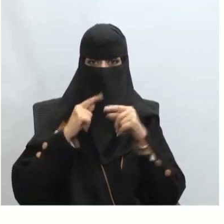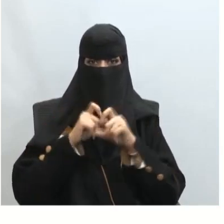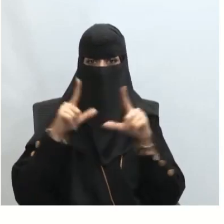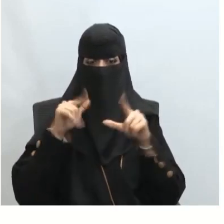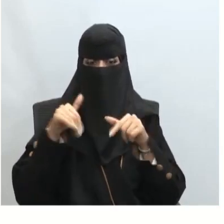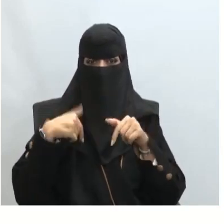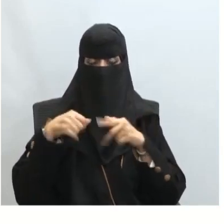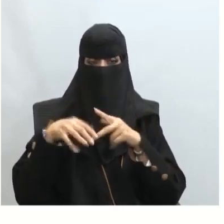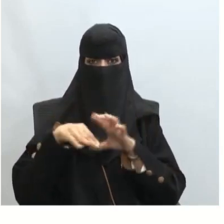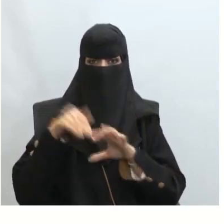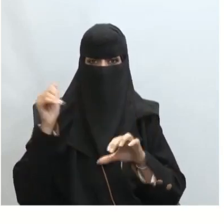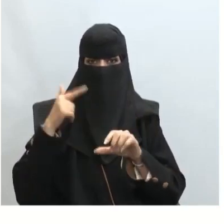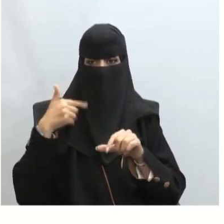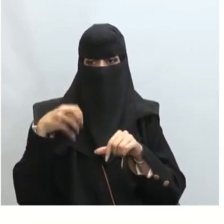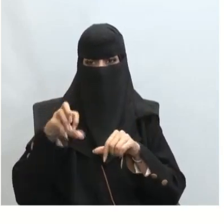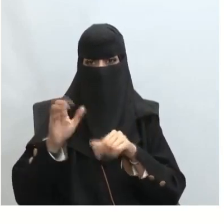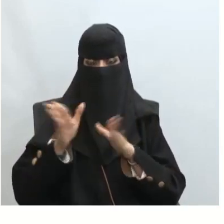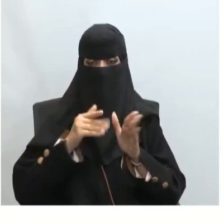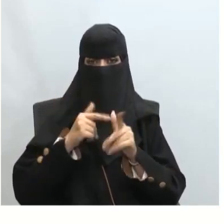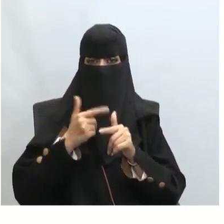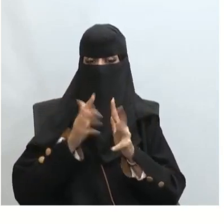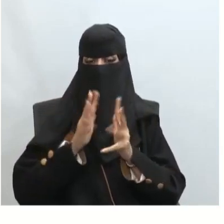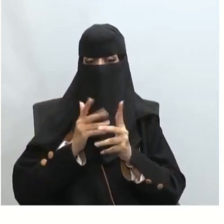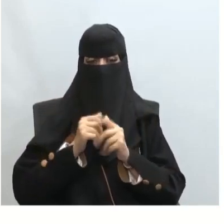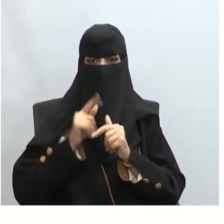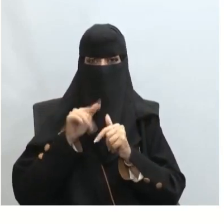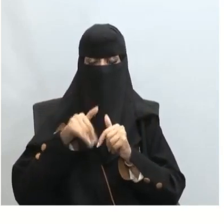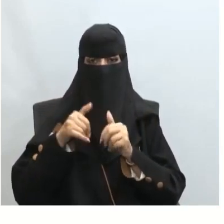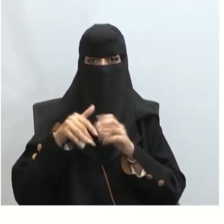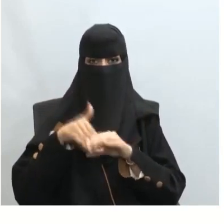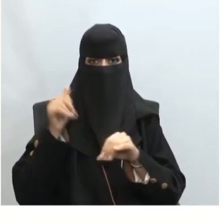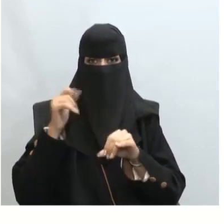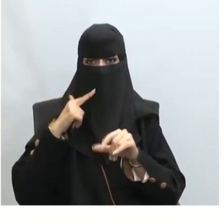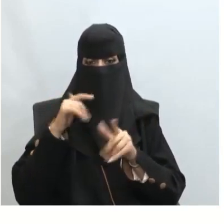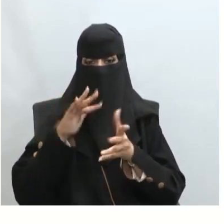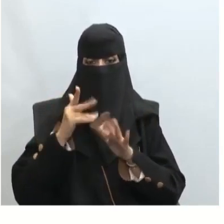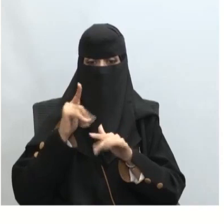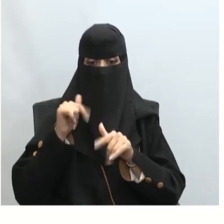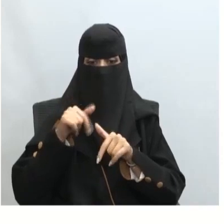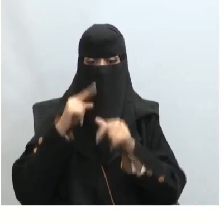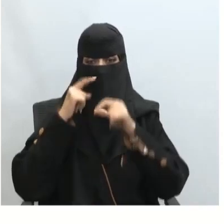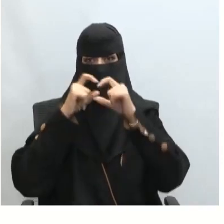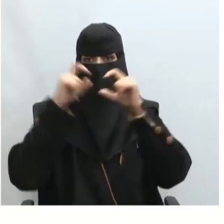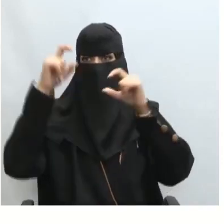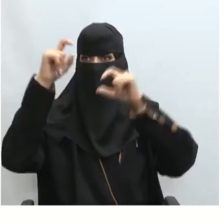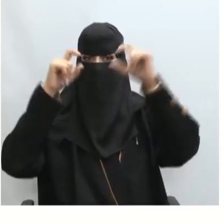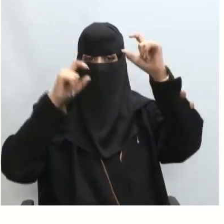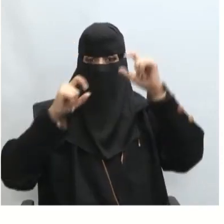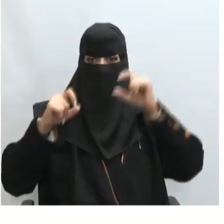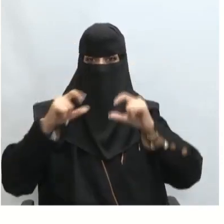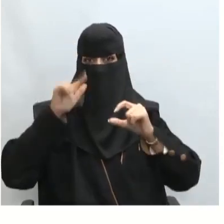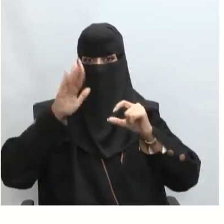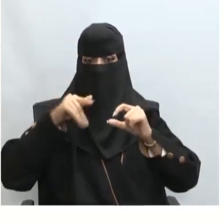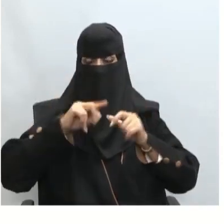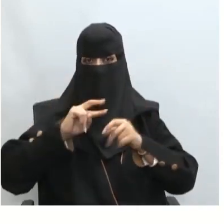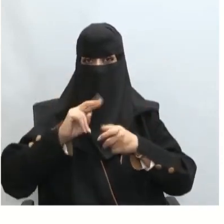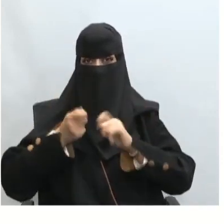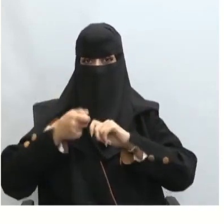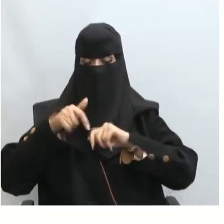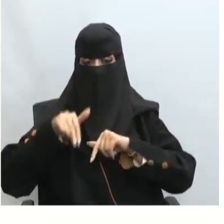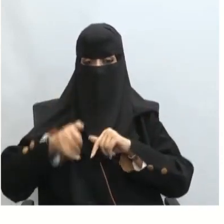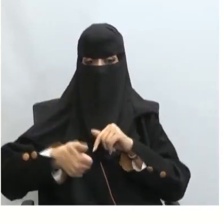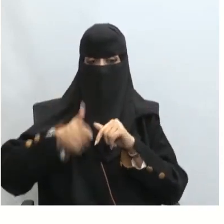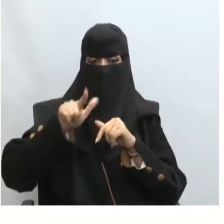سحب جزيء هيدروجين اذا سحب جزيء هيدروجين لاحظ سيتكون لدي بدل ما كان